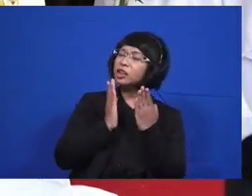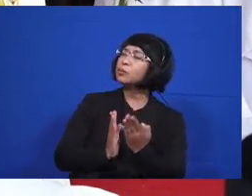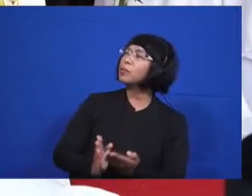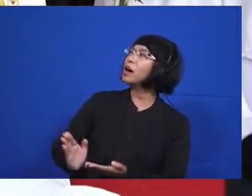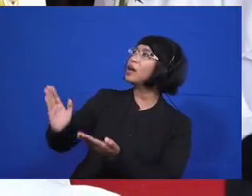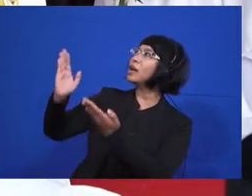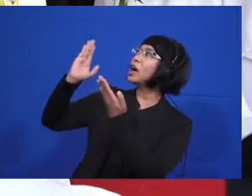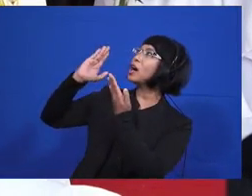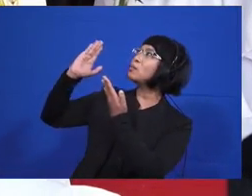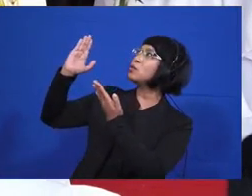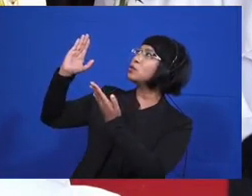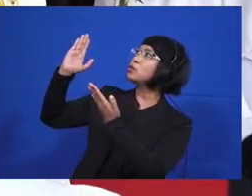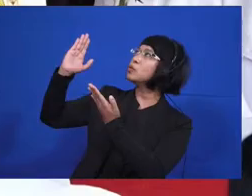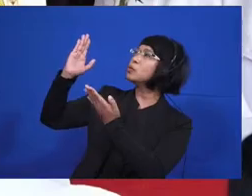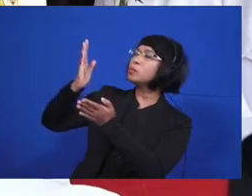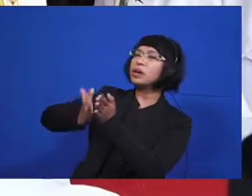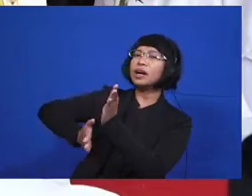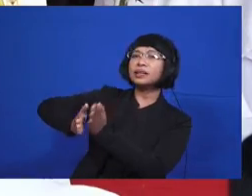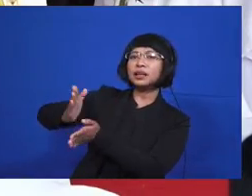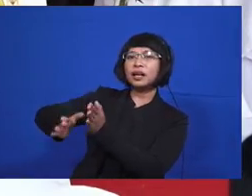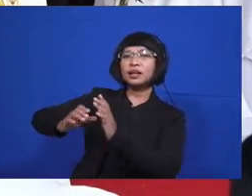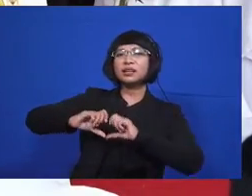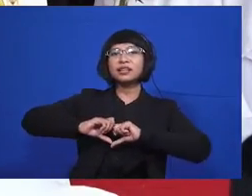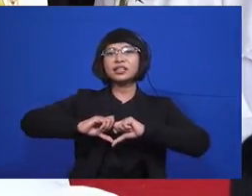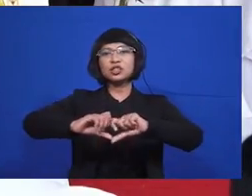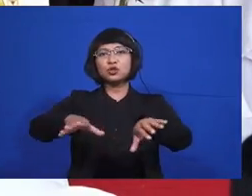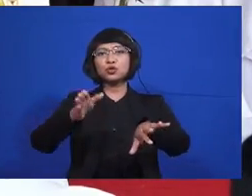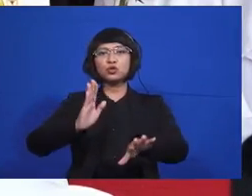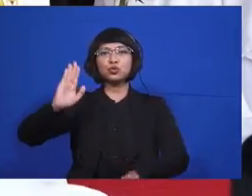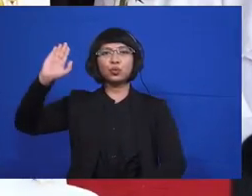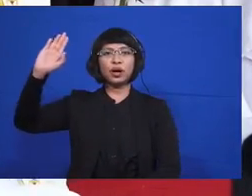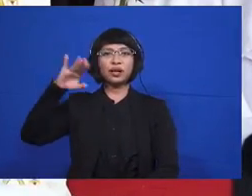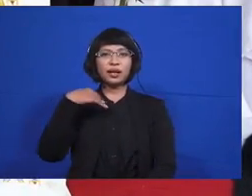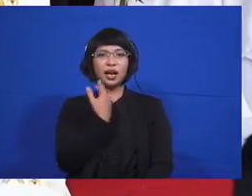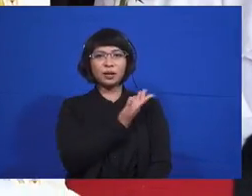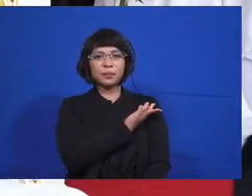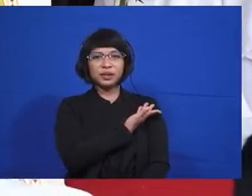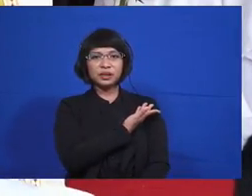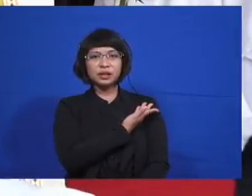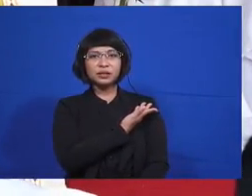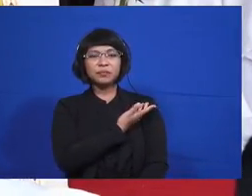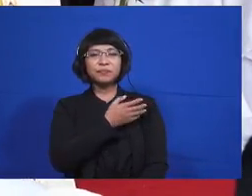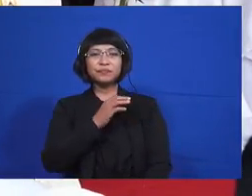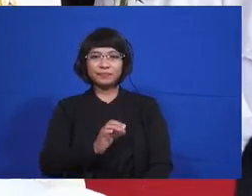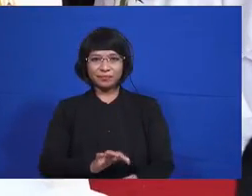kepada-Mu dengan pengantaran Kristus Tuhan kami.